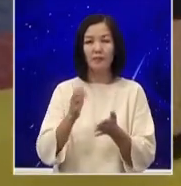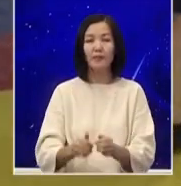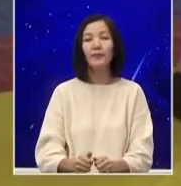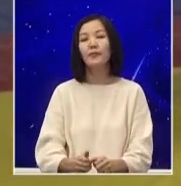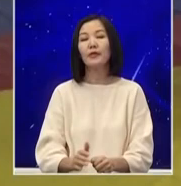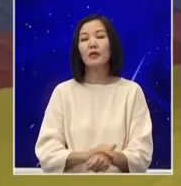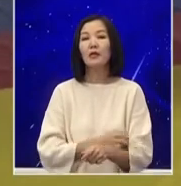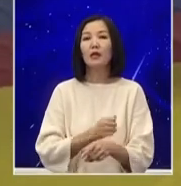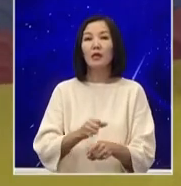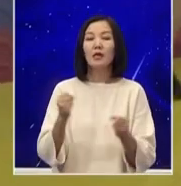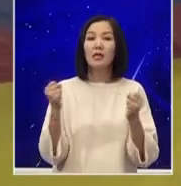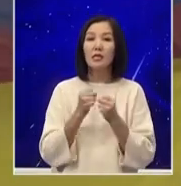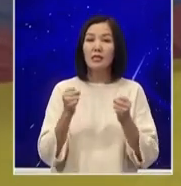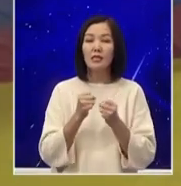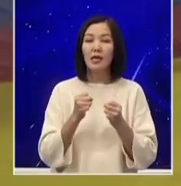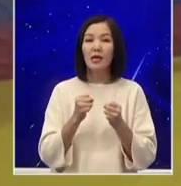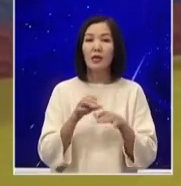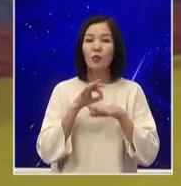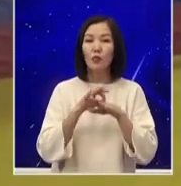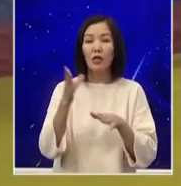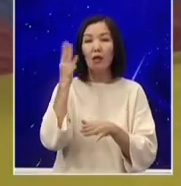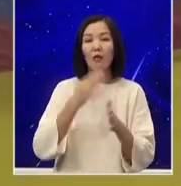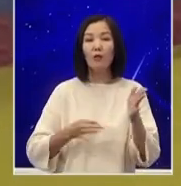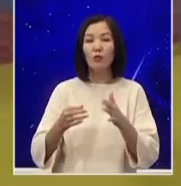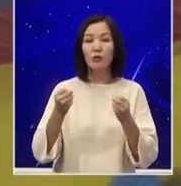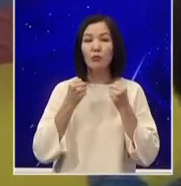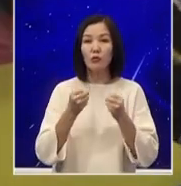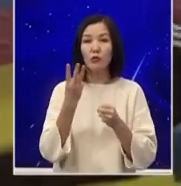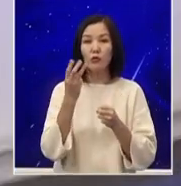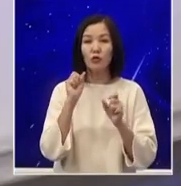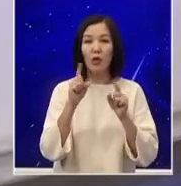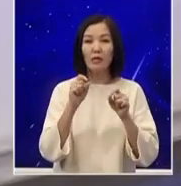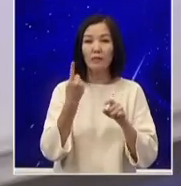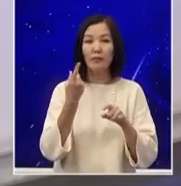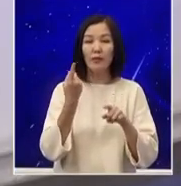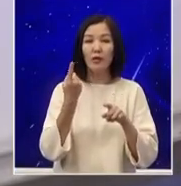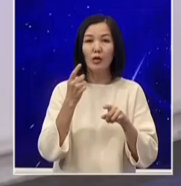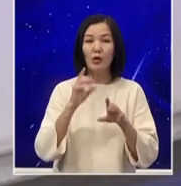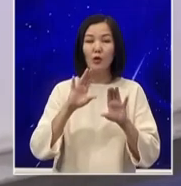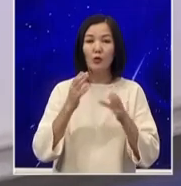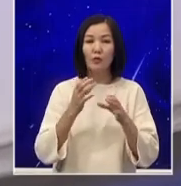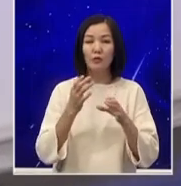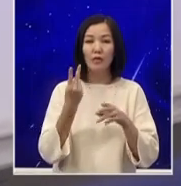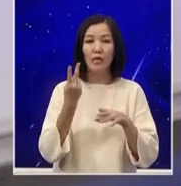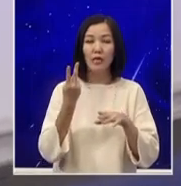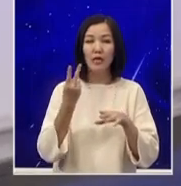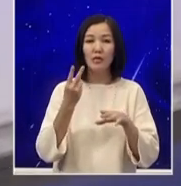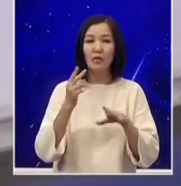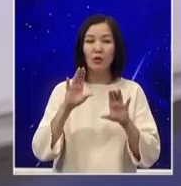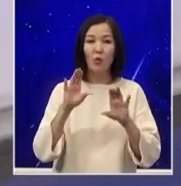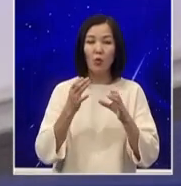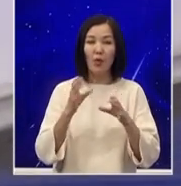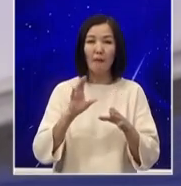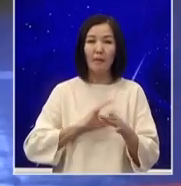Бұл қыста өткен Қазақстан біріншілігінде Алматы облысының спортшылары 3 алтын, 1 күміс және 2 қола медальді жеңіп алды. Одан соң